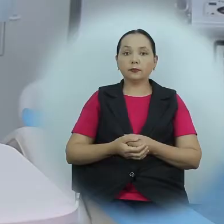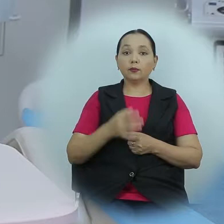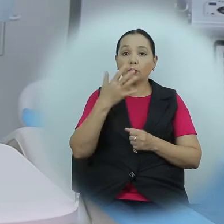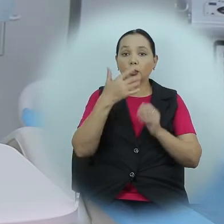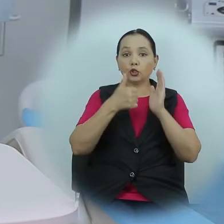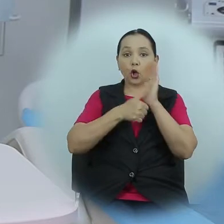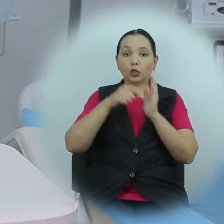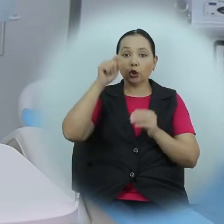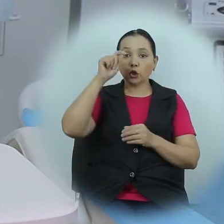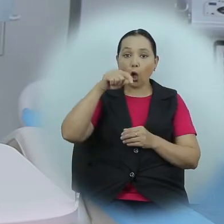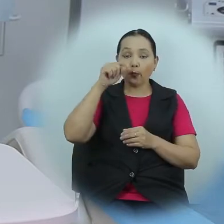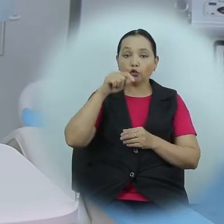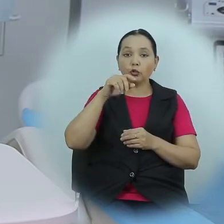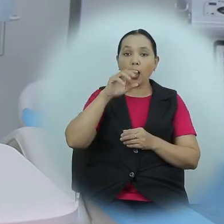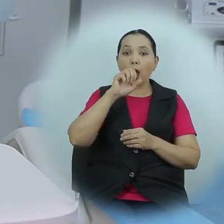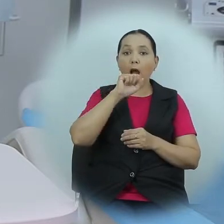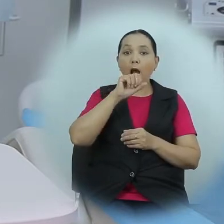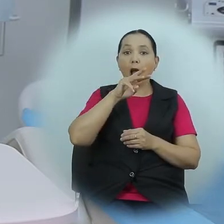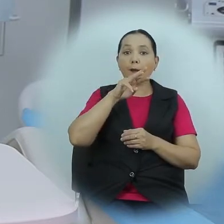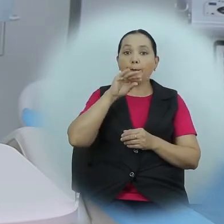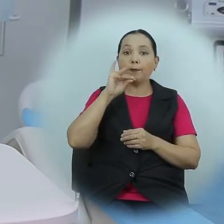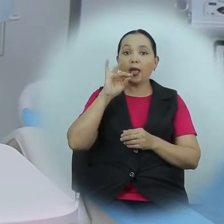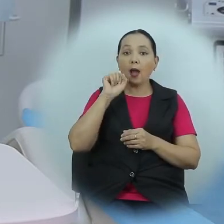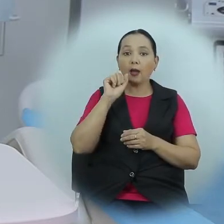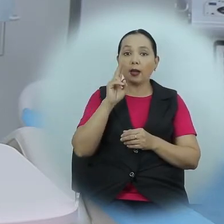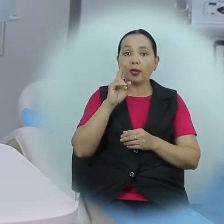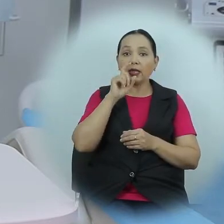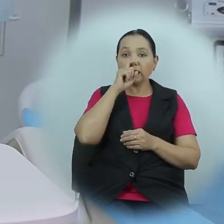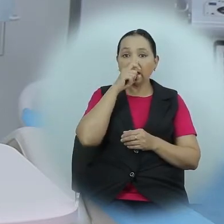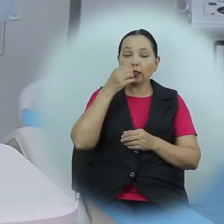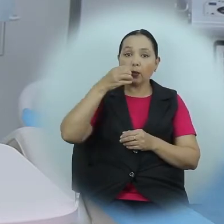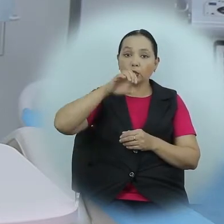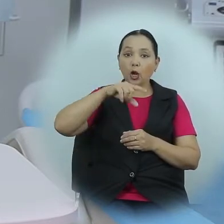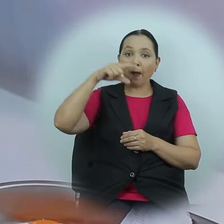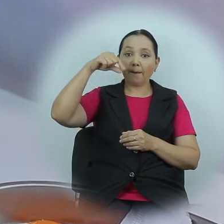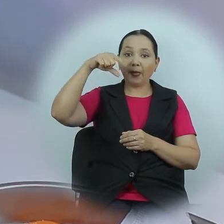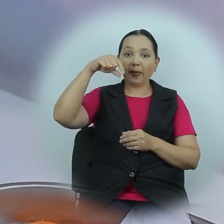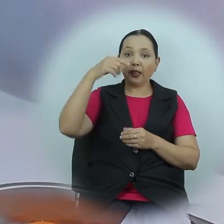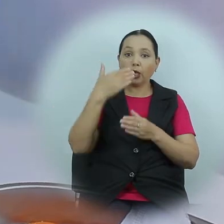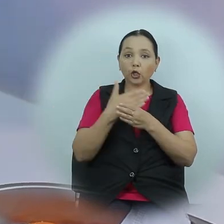Беш-алты томчы аммиак кислотасыдан соламыз. Пипетка ярдамыда.